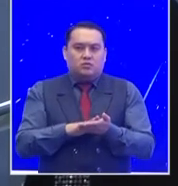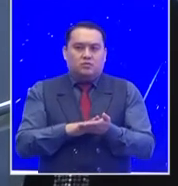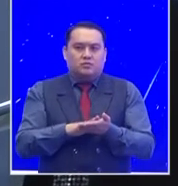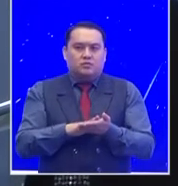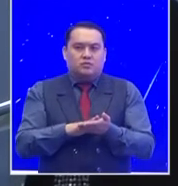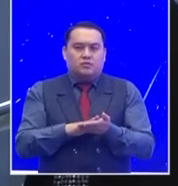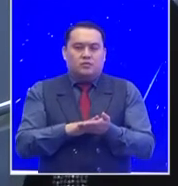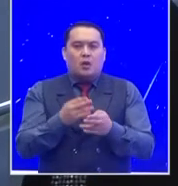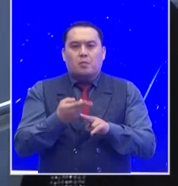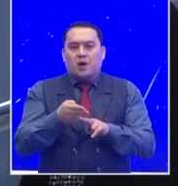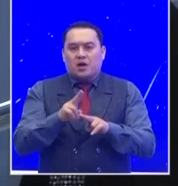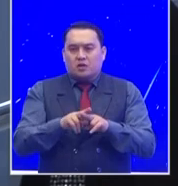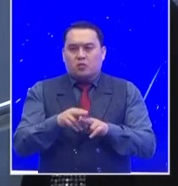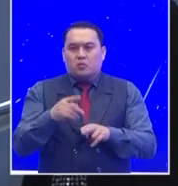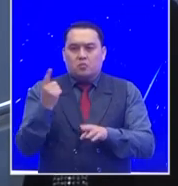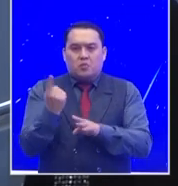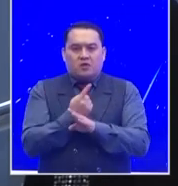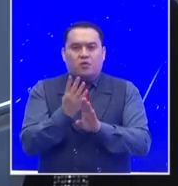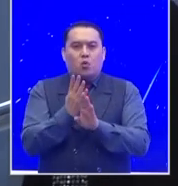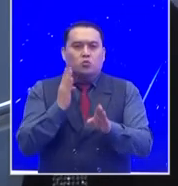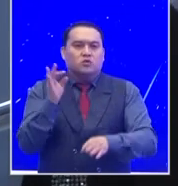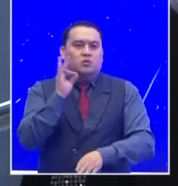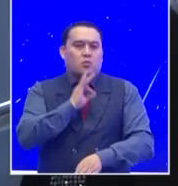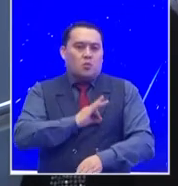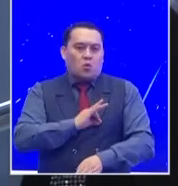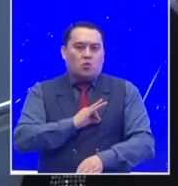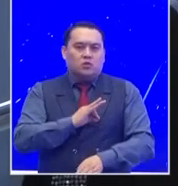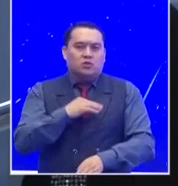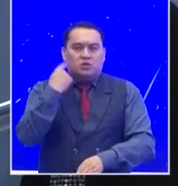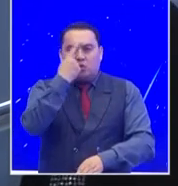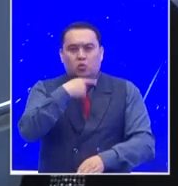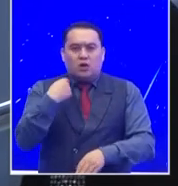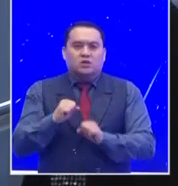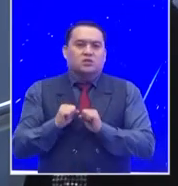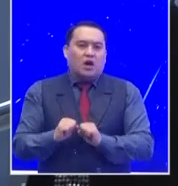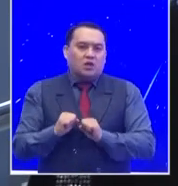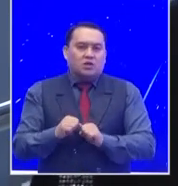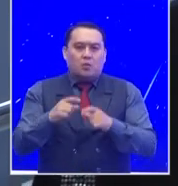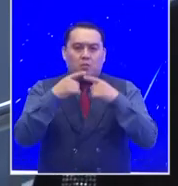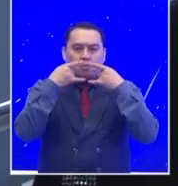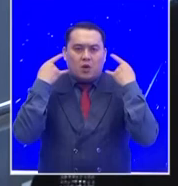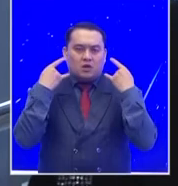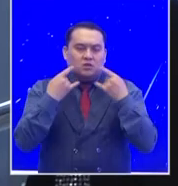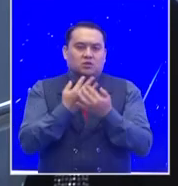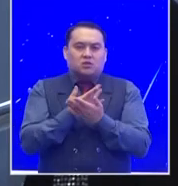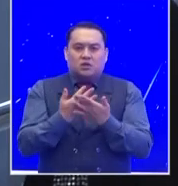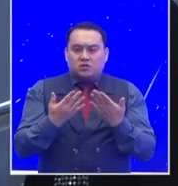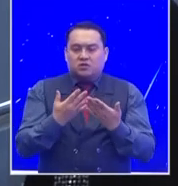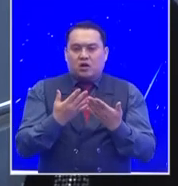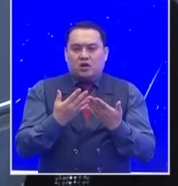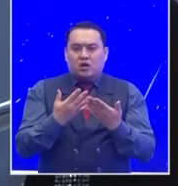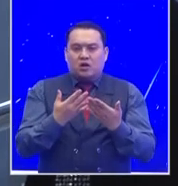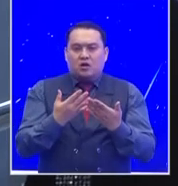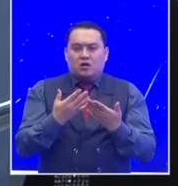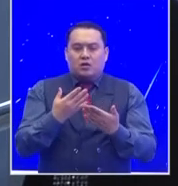инфекция. Поэтому в первую очередь надо использовать средства индивидуальной защиты, то есть ношение масок, респираторов,